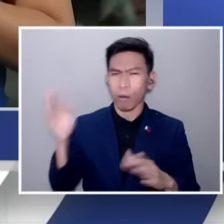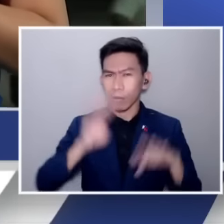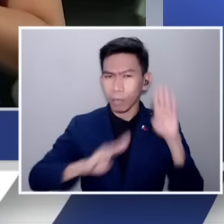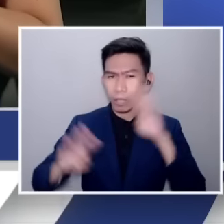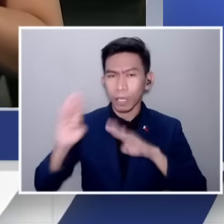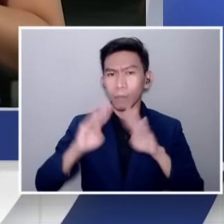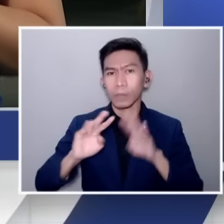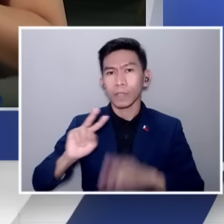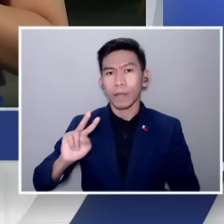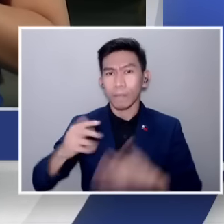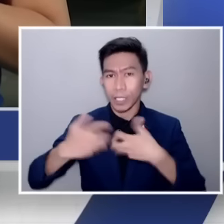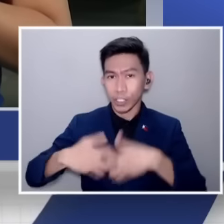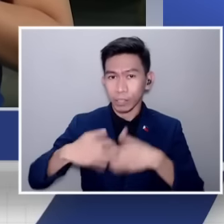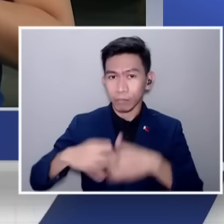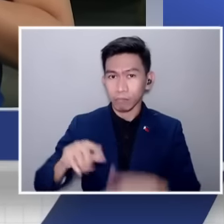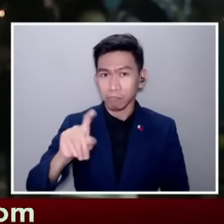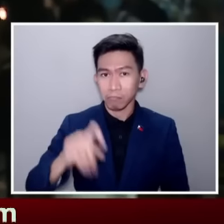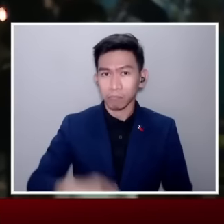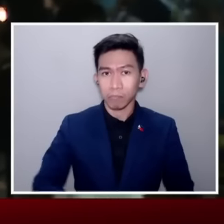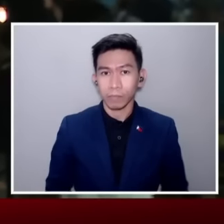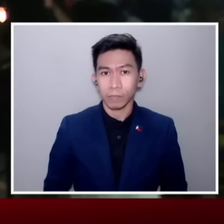dyan?